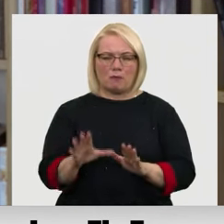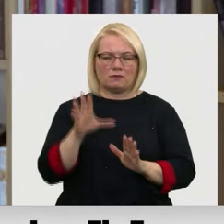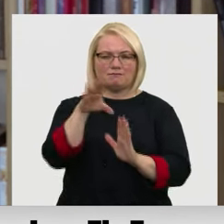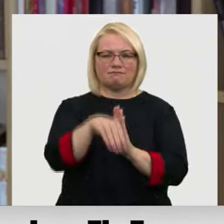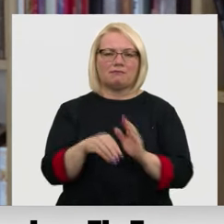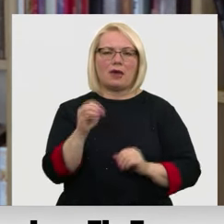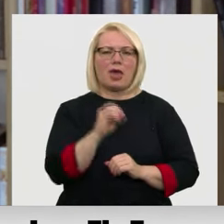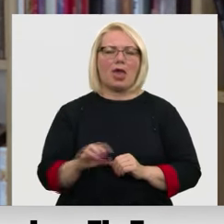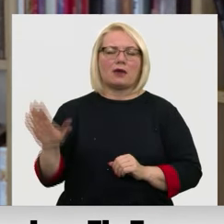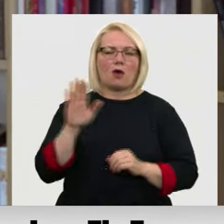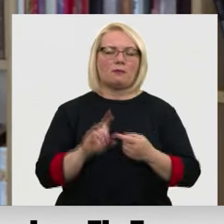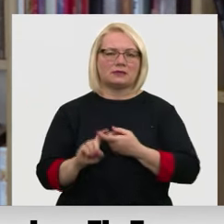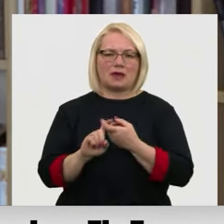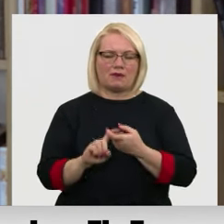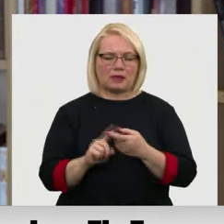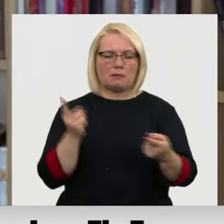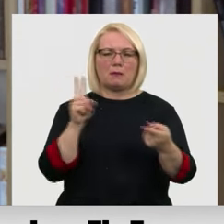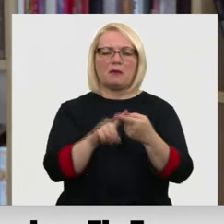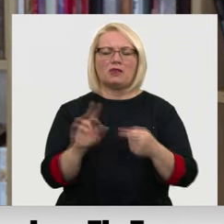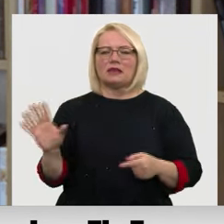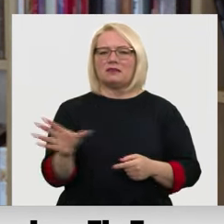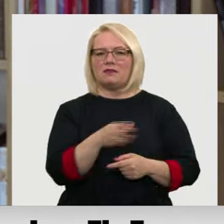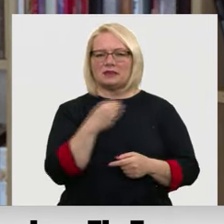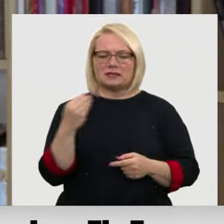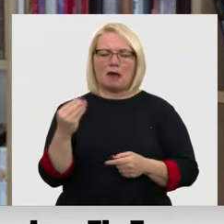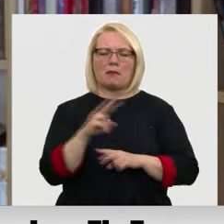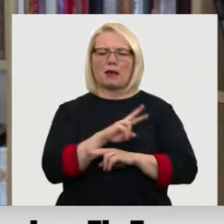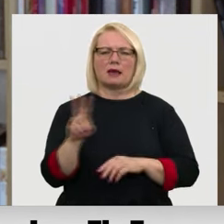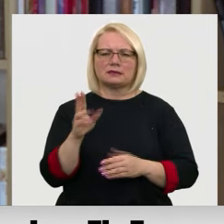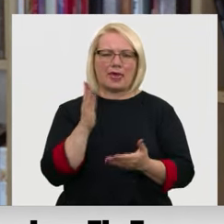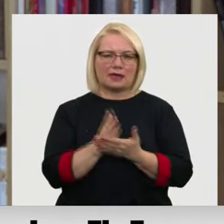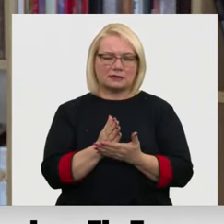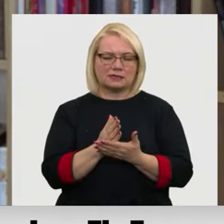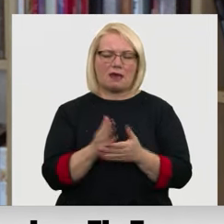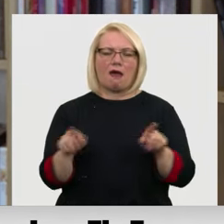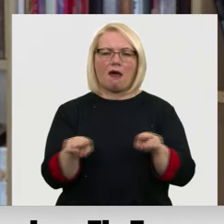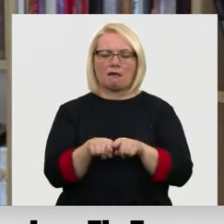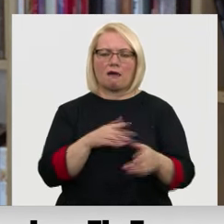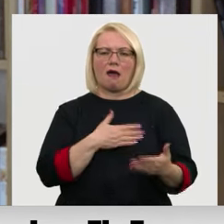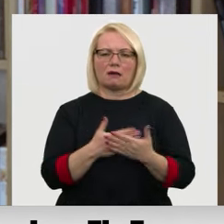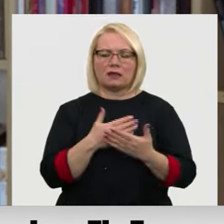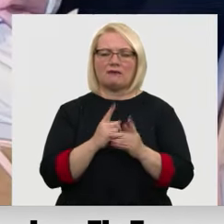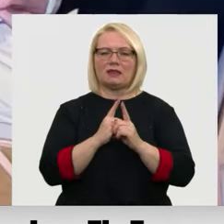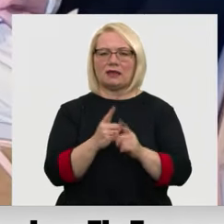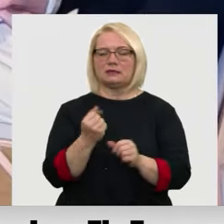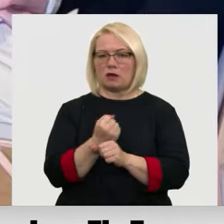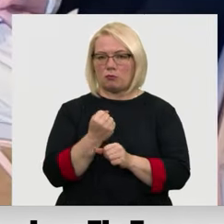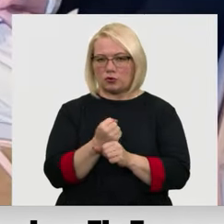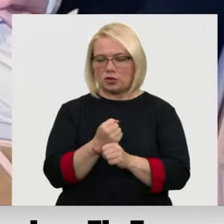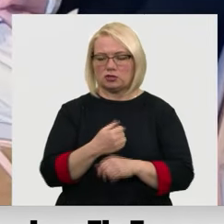kodolā, proti pievienoties visiem formātiem, kas eksistē, un arī aktīvi līdzdarboties. Mums